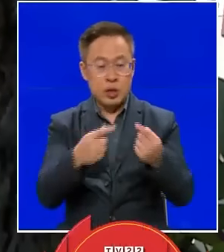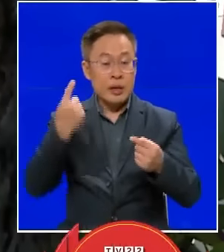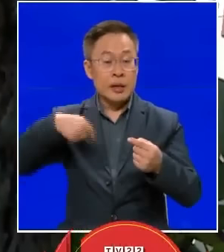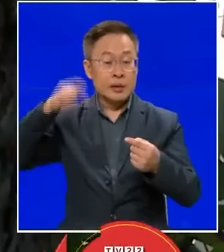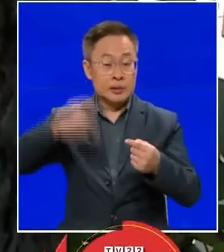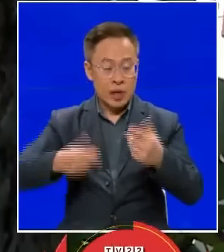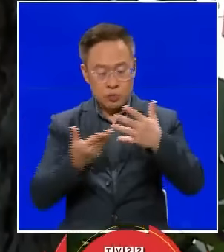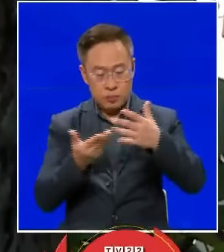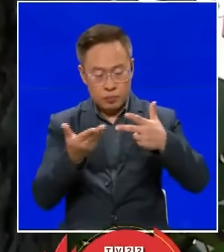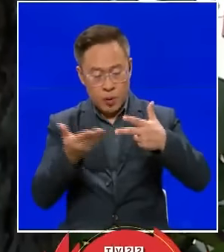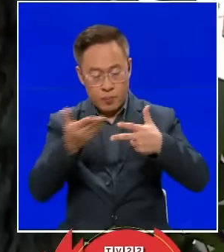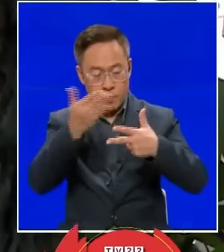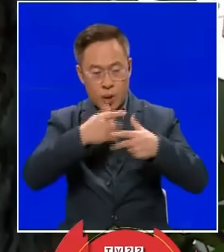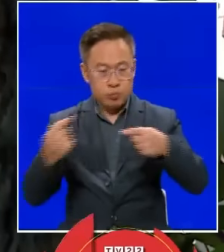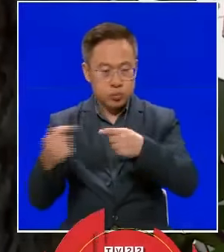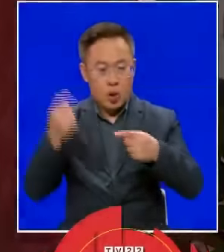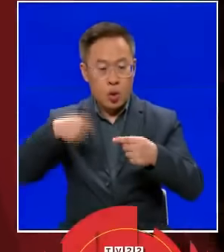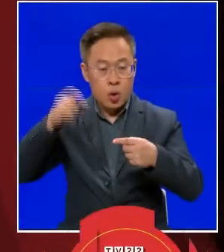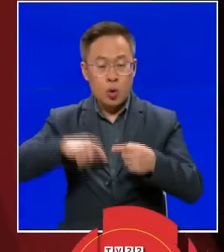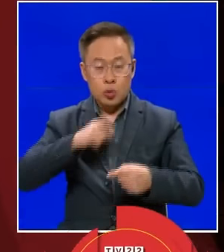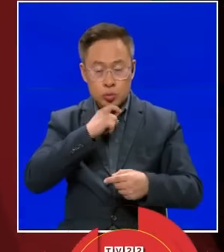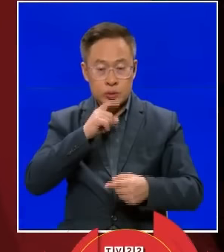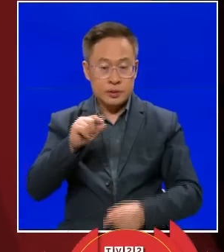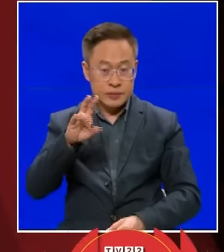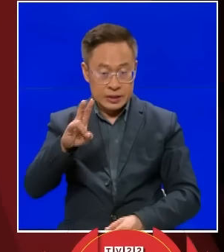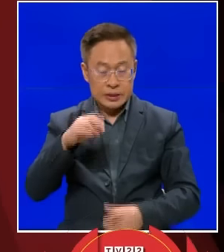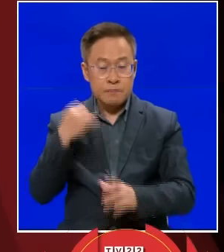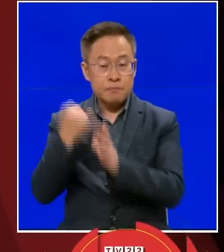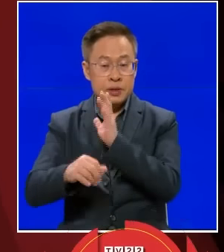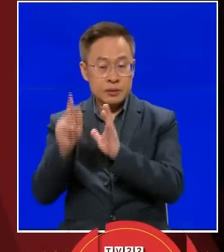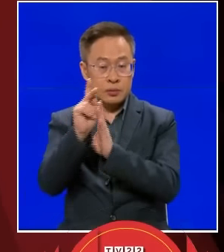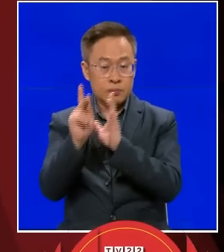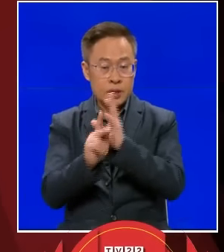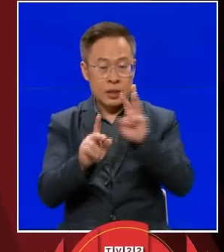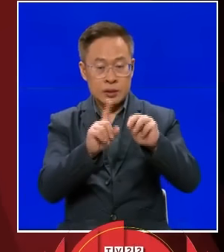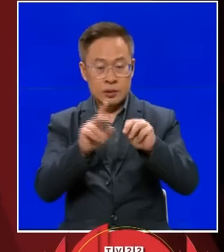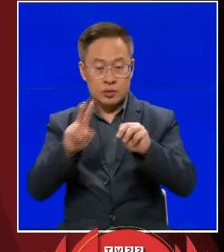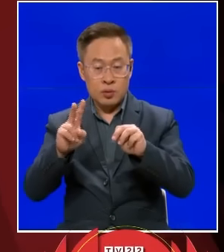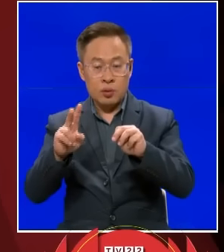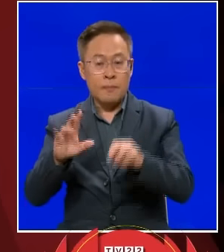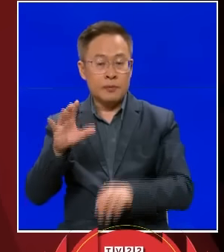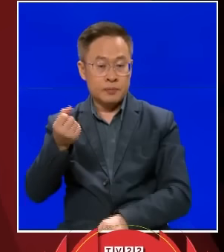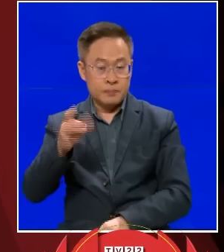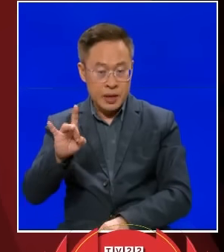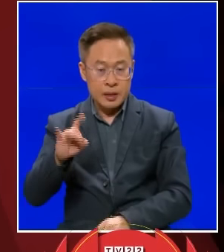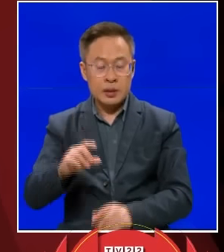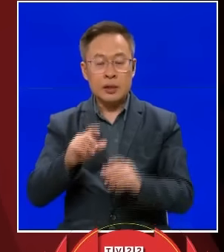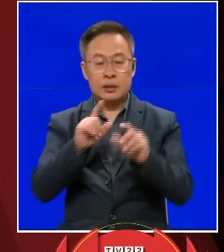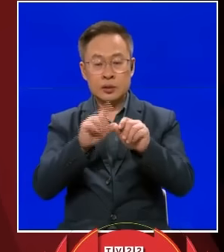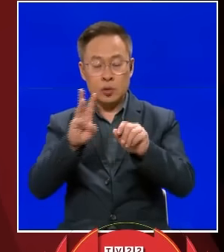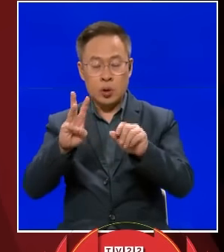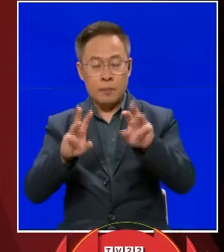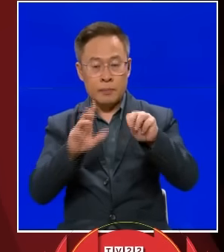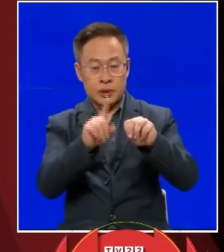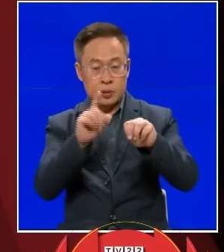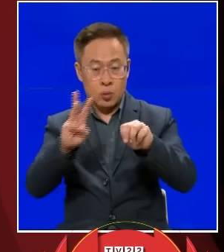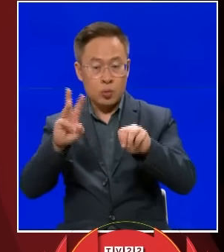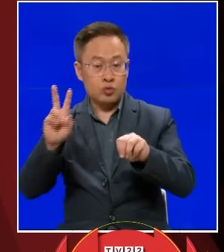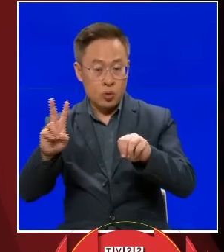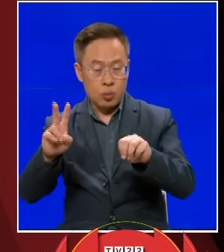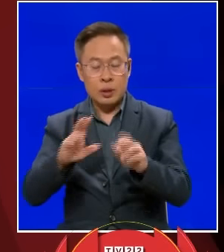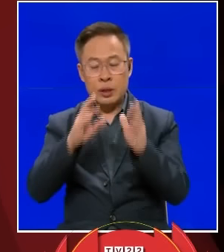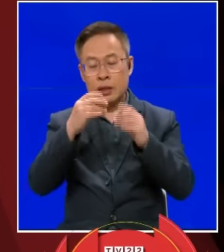คนคดีมาตรา 112จำนวน 18คนคดีมาตรา 116จำนวน 2คนคดีอื่นๆจำนวน 7คนเมษายนที่